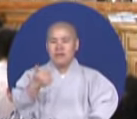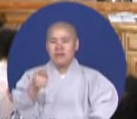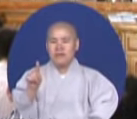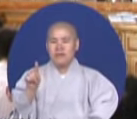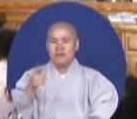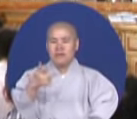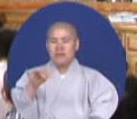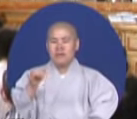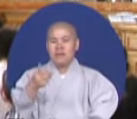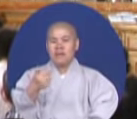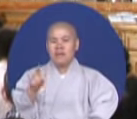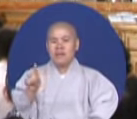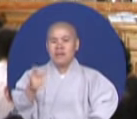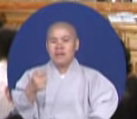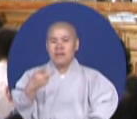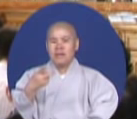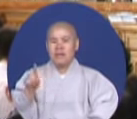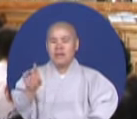난다바리